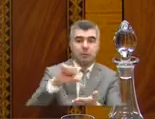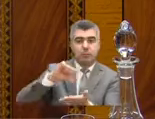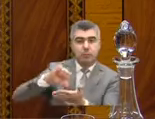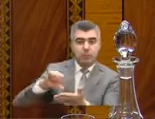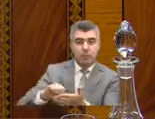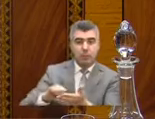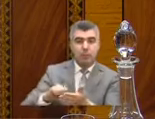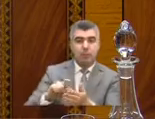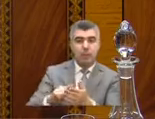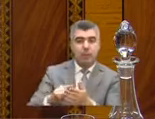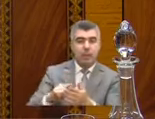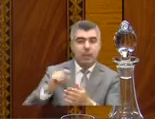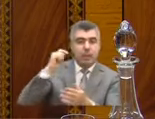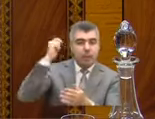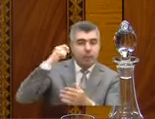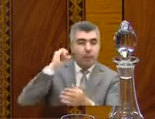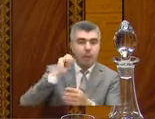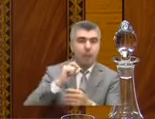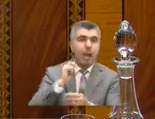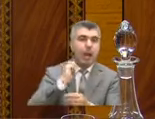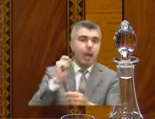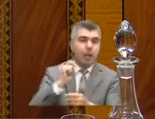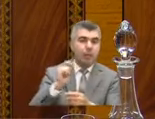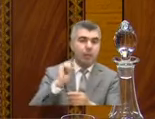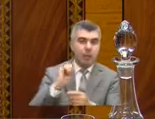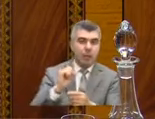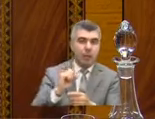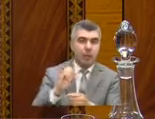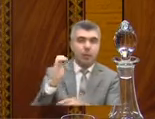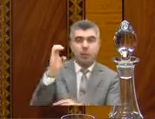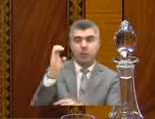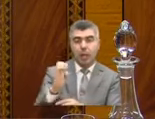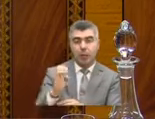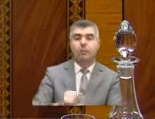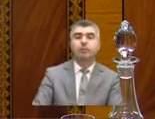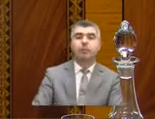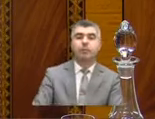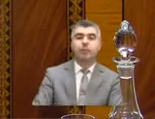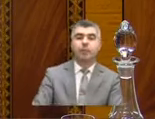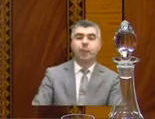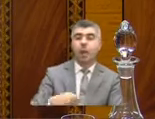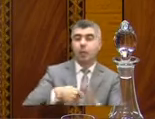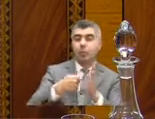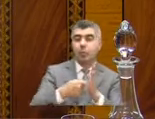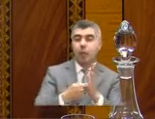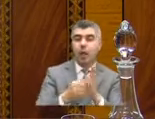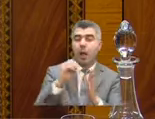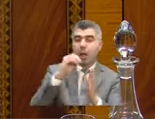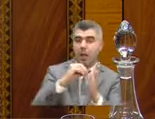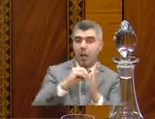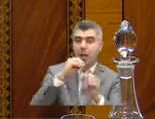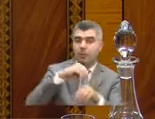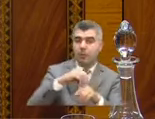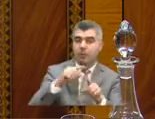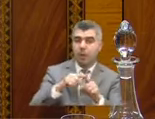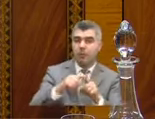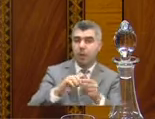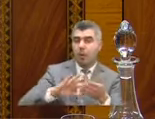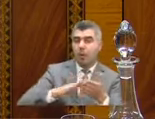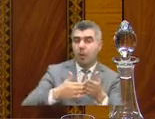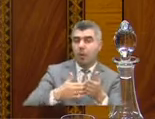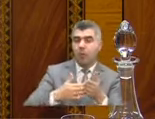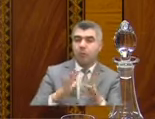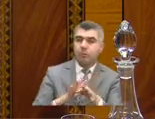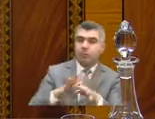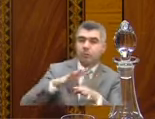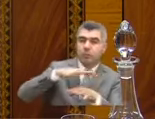أقاليم شفشاون والعريش وجرادة، وتسريع إنجاز المشاريع الكبرى لنقل المياه بين الأحواض